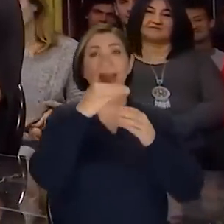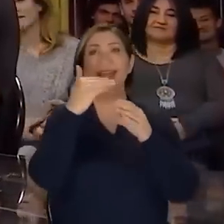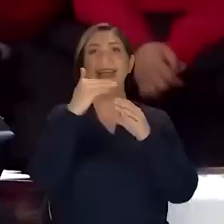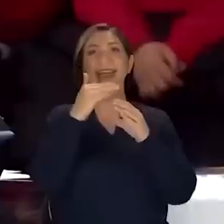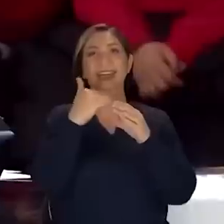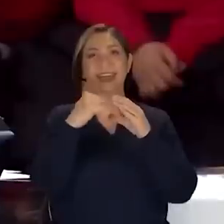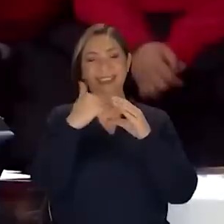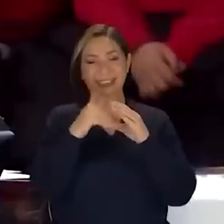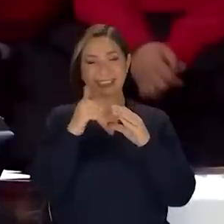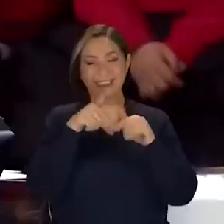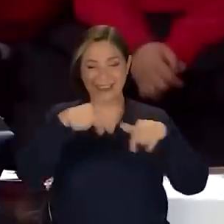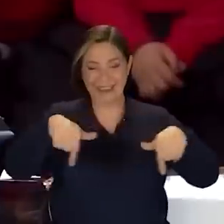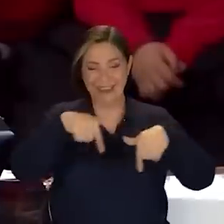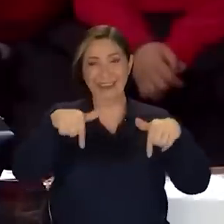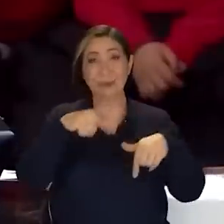geri sarıyoruz